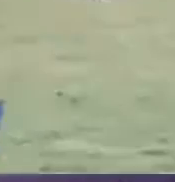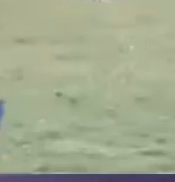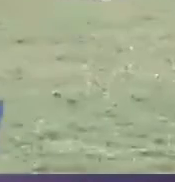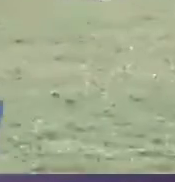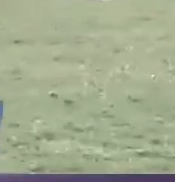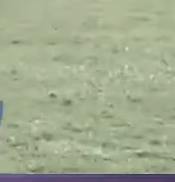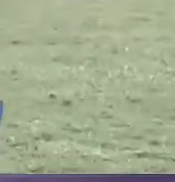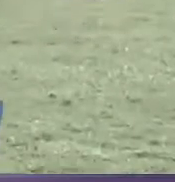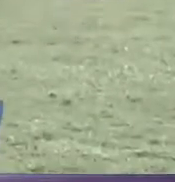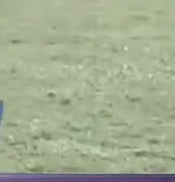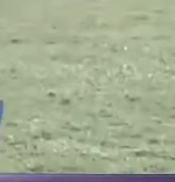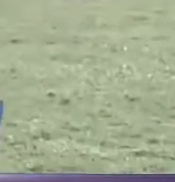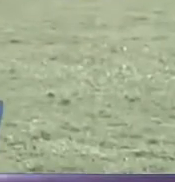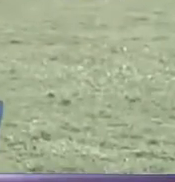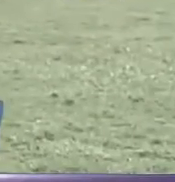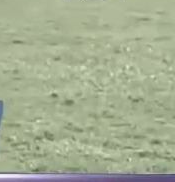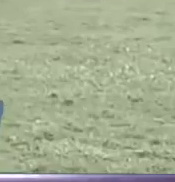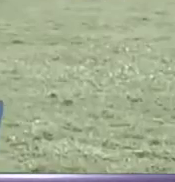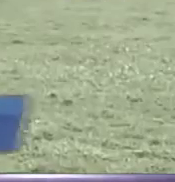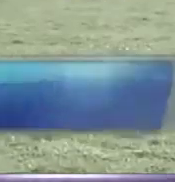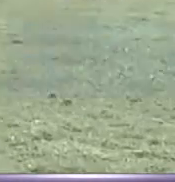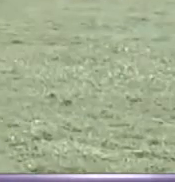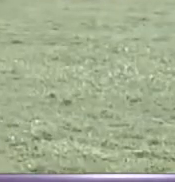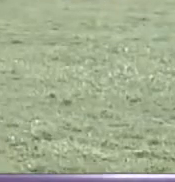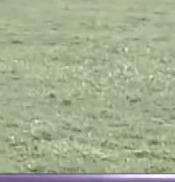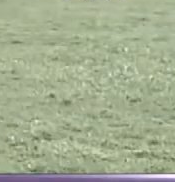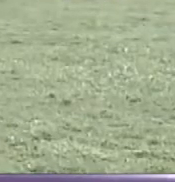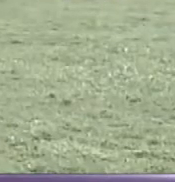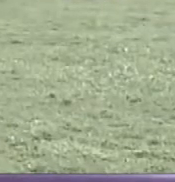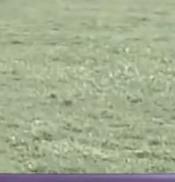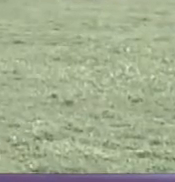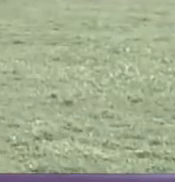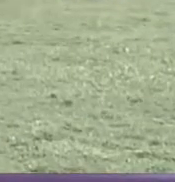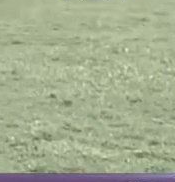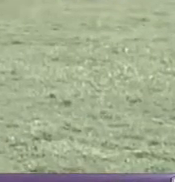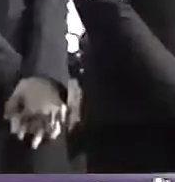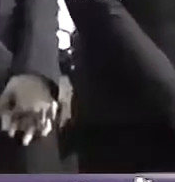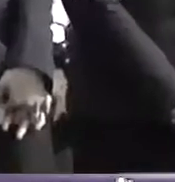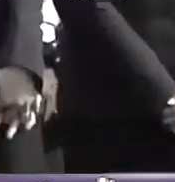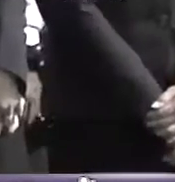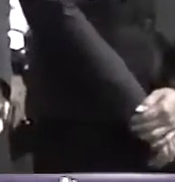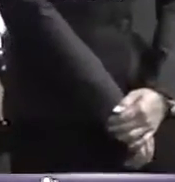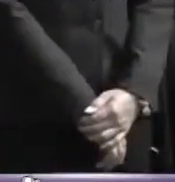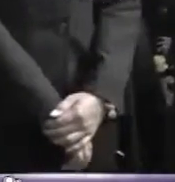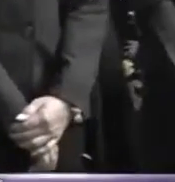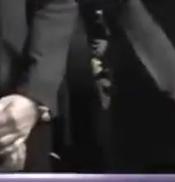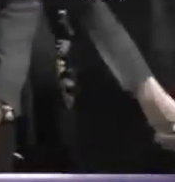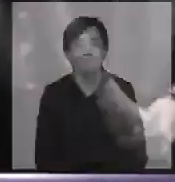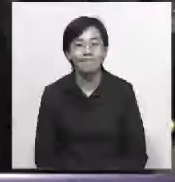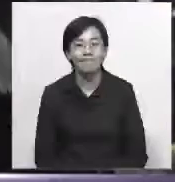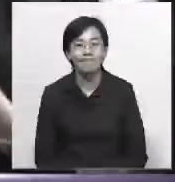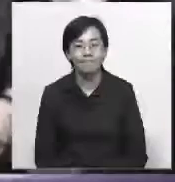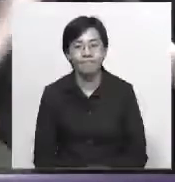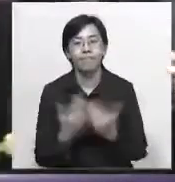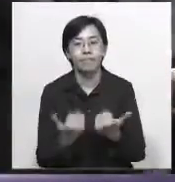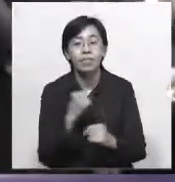ต้นในกิจกรรมดาวเรืองบานสะพรั่งถวายอาลัยพ่อภูมิพลซึ่งเป็นกิจกรรมหนึ่งในโครงการสู่ฟ้าเสวยสวรร